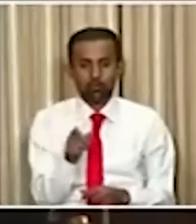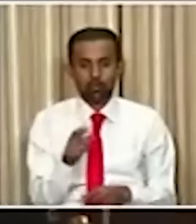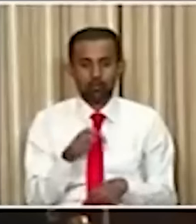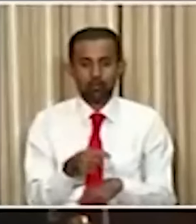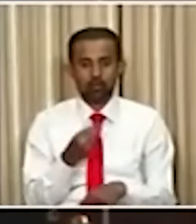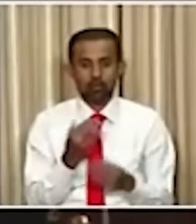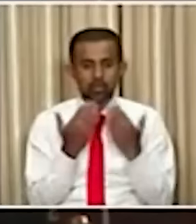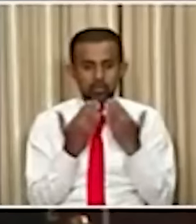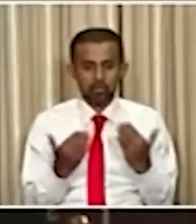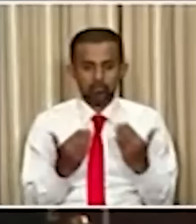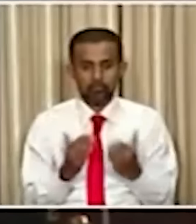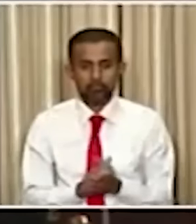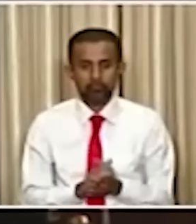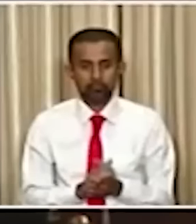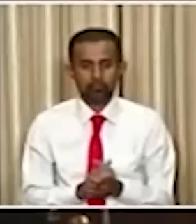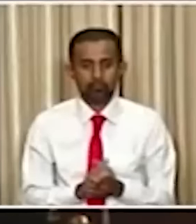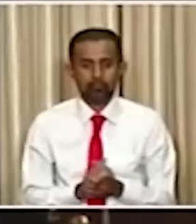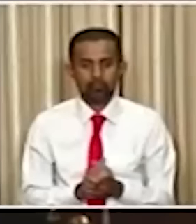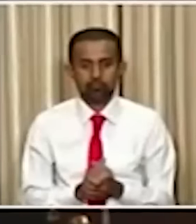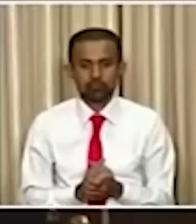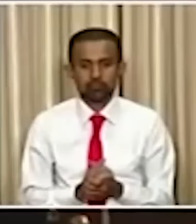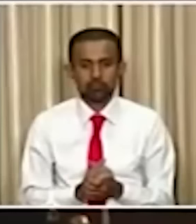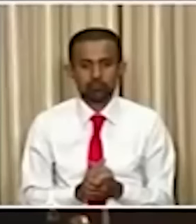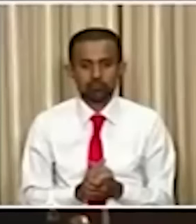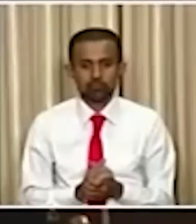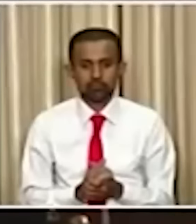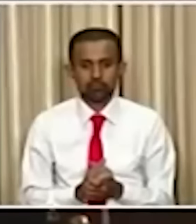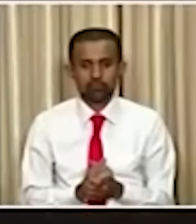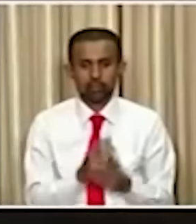කාලබදුමාට ස්තුතිය ප්‍රකාශ කරනවා. ස්තුතියි. බොහොම ස්තුතියි. කරු ප්‍රේමනාත් සිදුලවත් මන්තුමා.